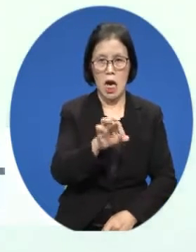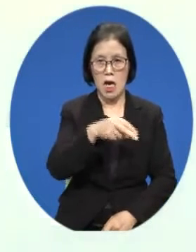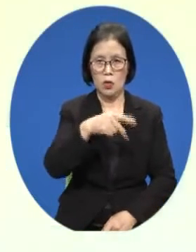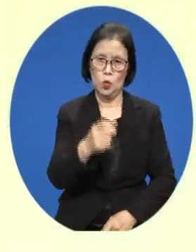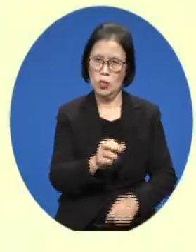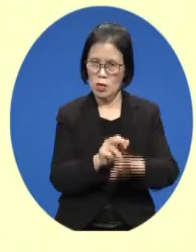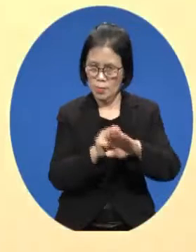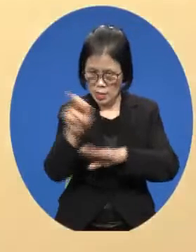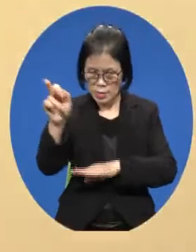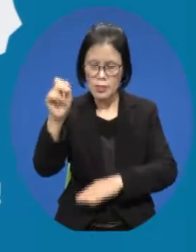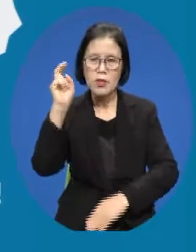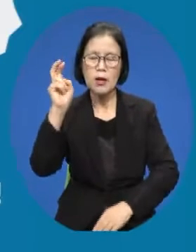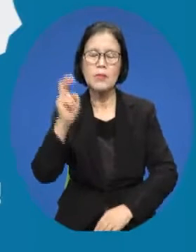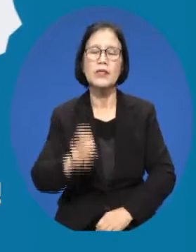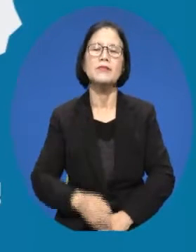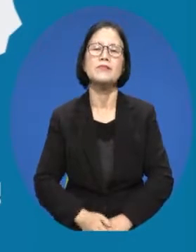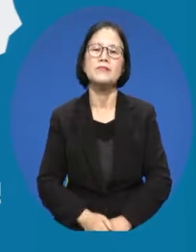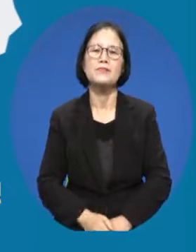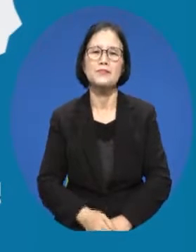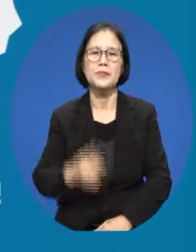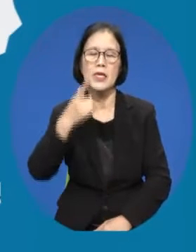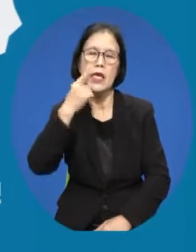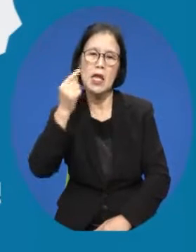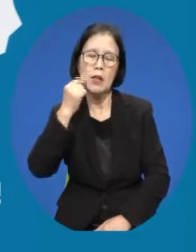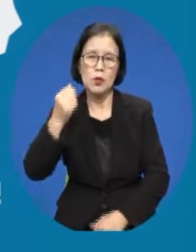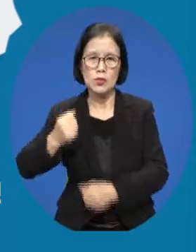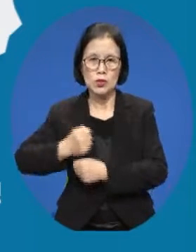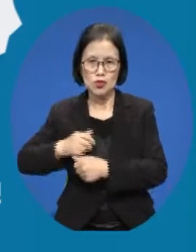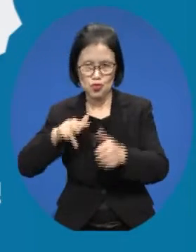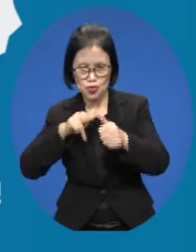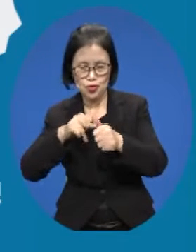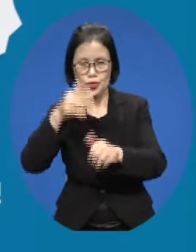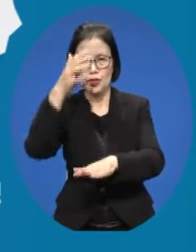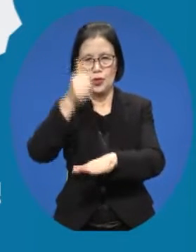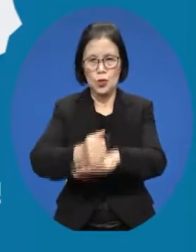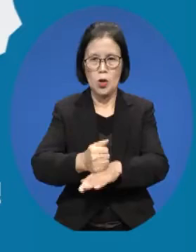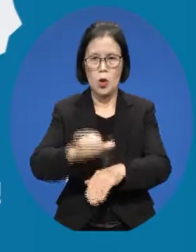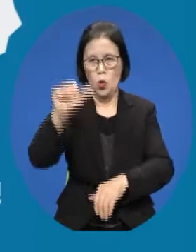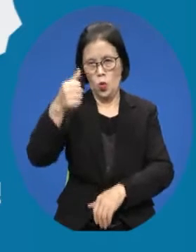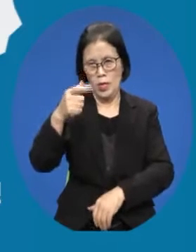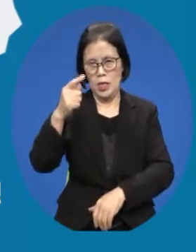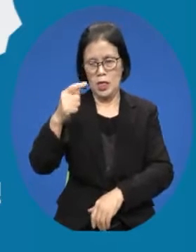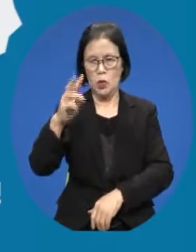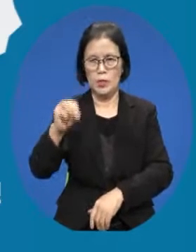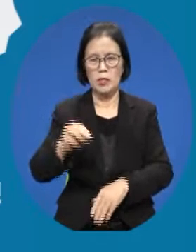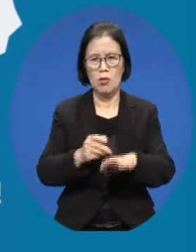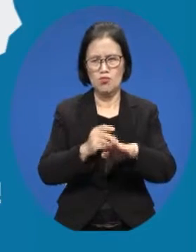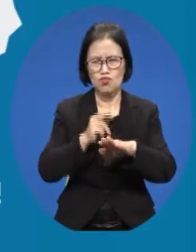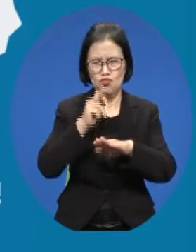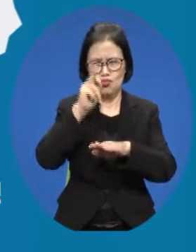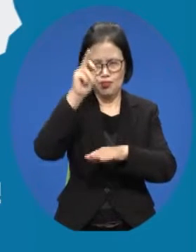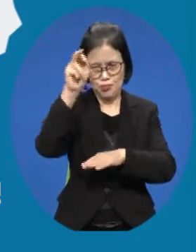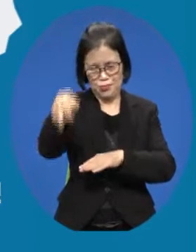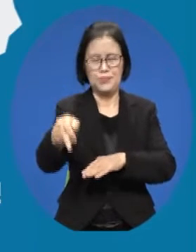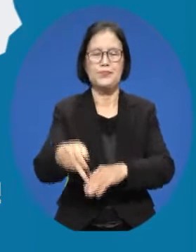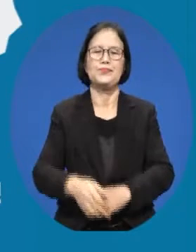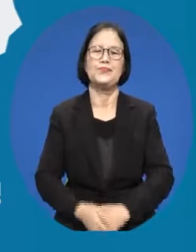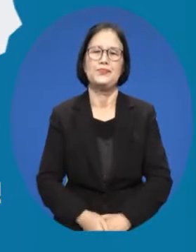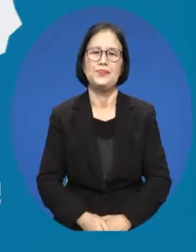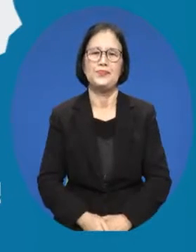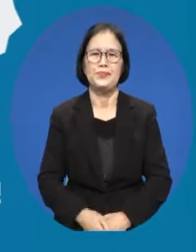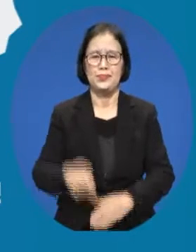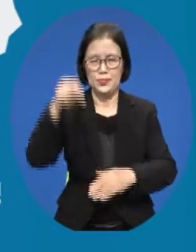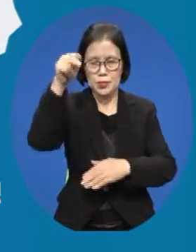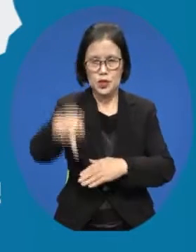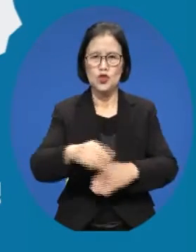것으로 관측됐다 씁니다 일본 방위성 에서 추적한 결과 500km 이상의 비행 거리가 나왔습니다 낙하